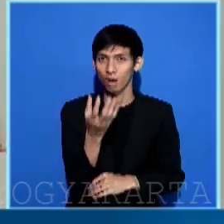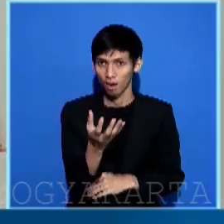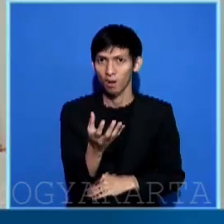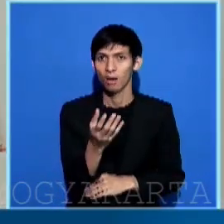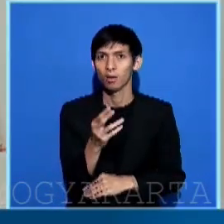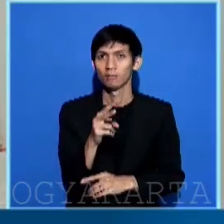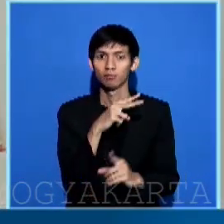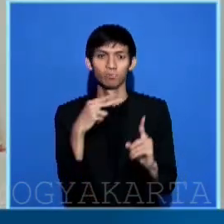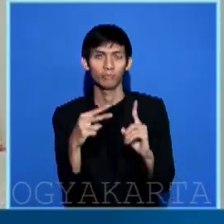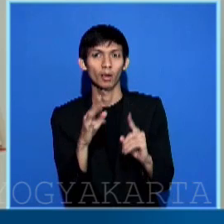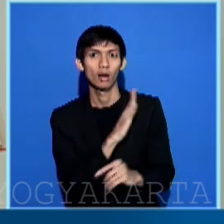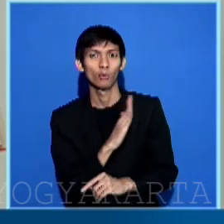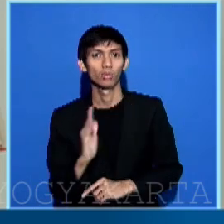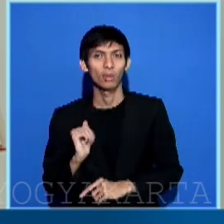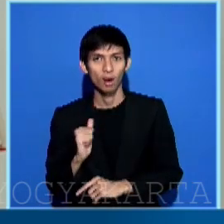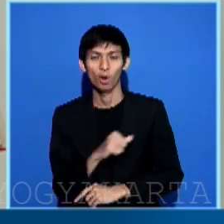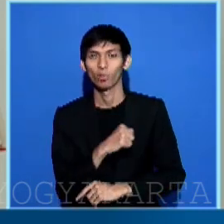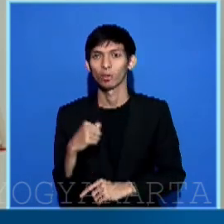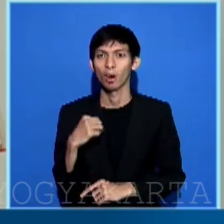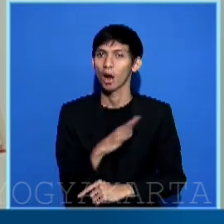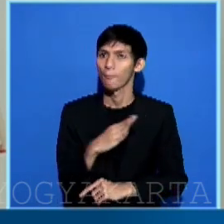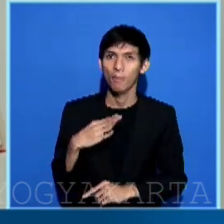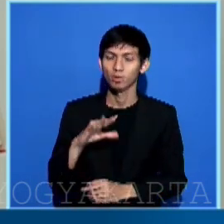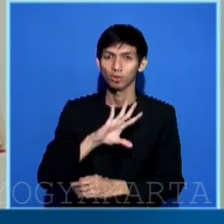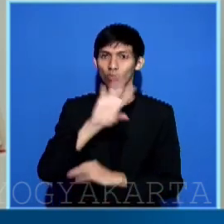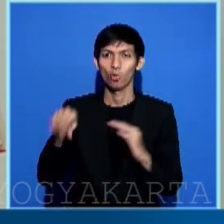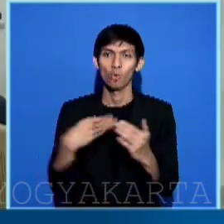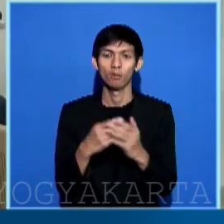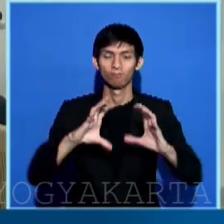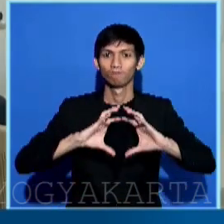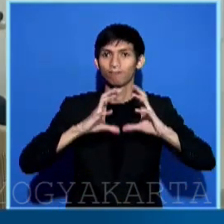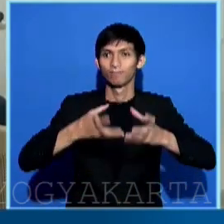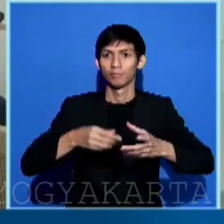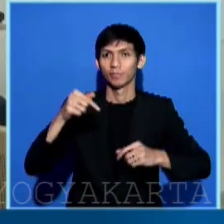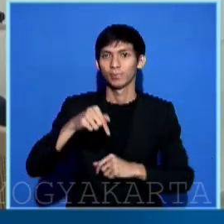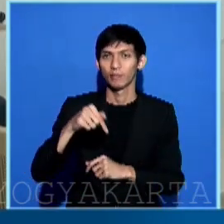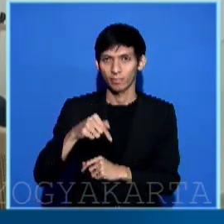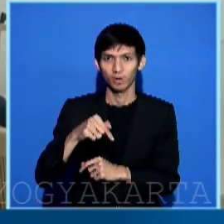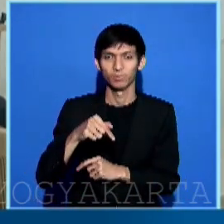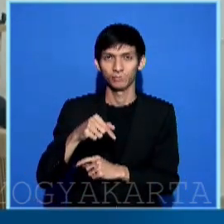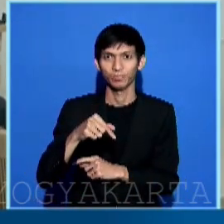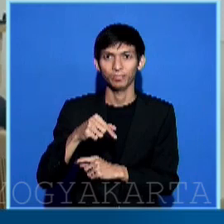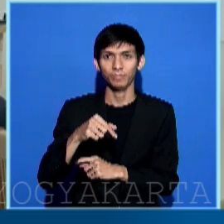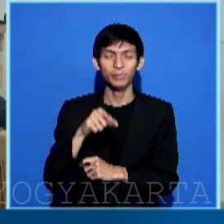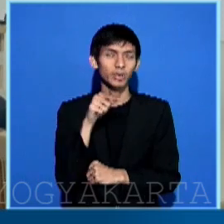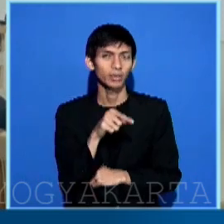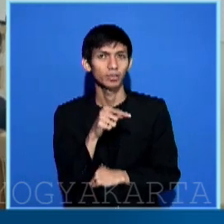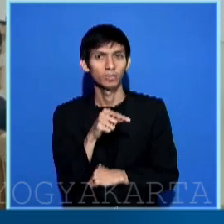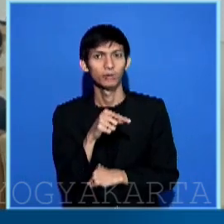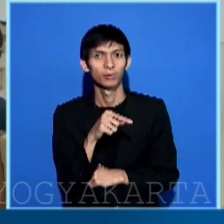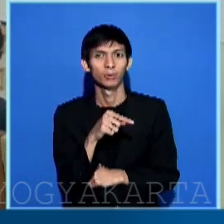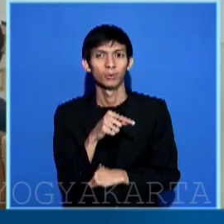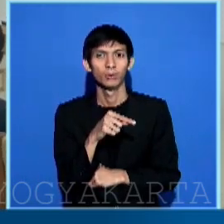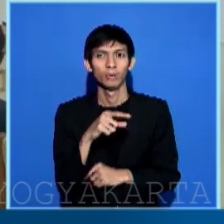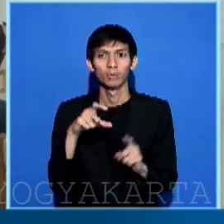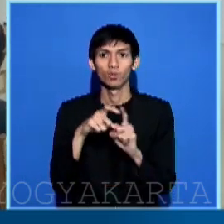agama beliau menyebutkan bahwa segala bentuk perusakan terhadap bumi ini terhadap Planet kita merupakan sebuah dosa yang tak hanya